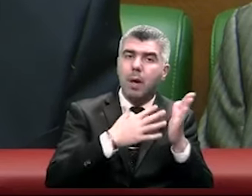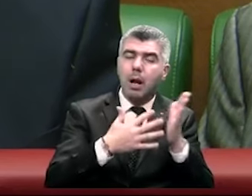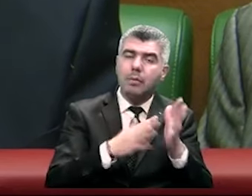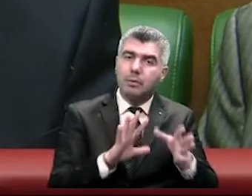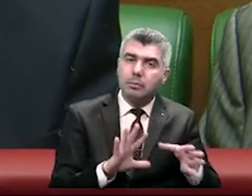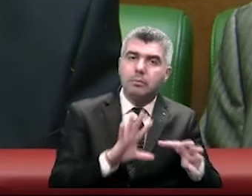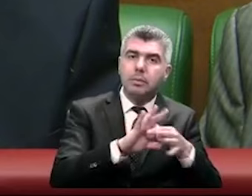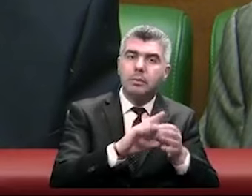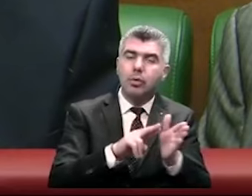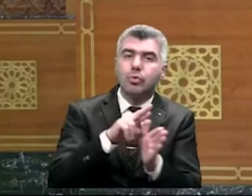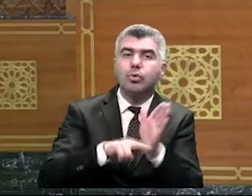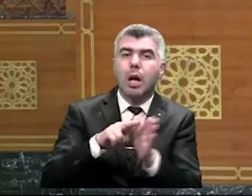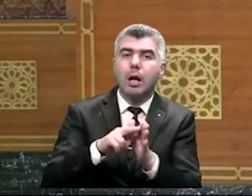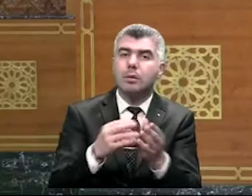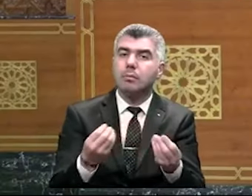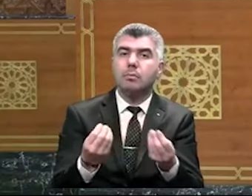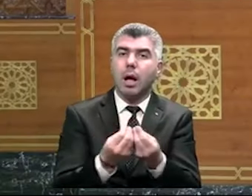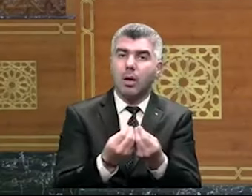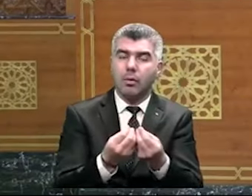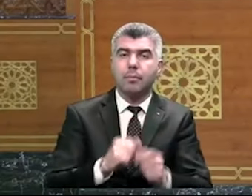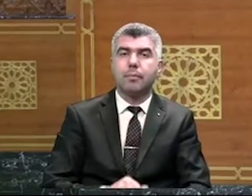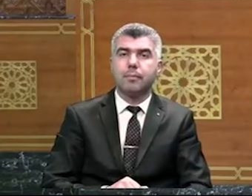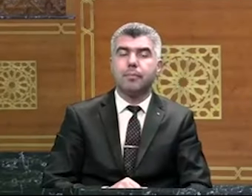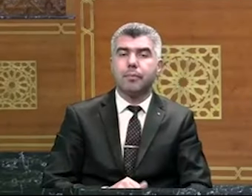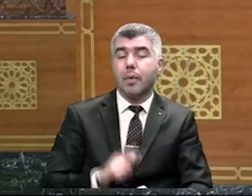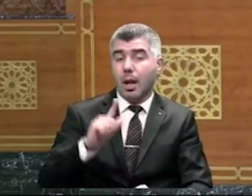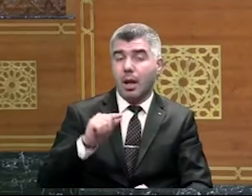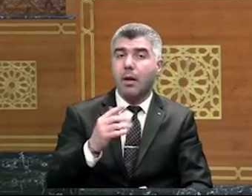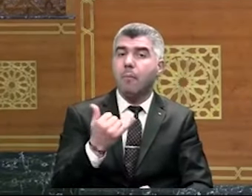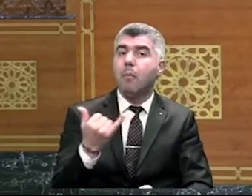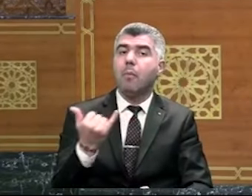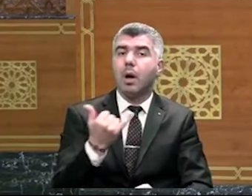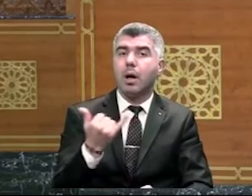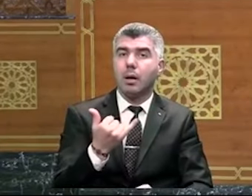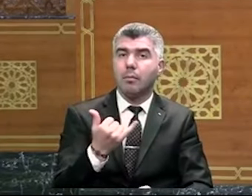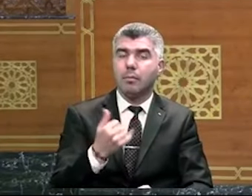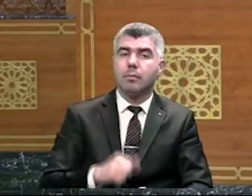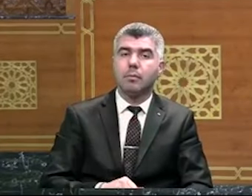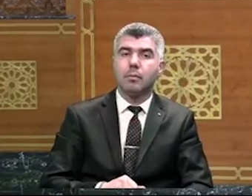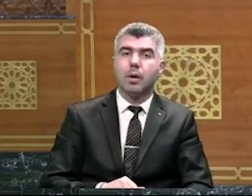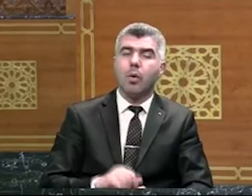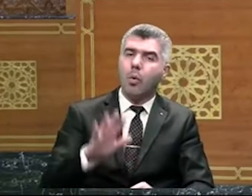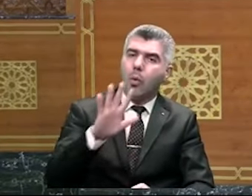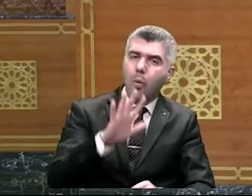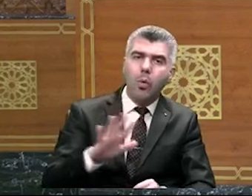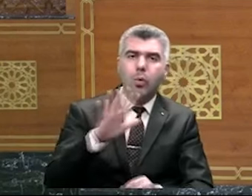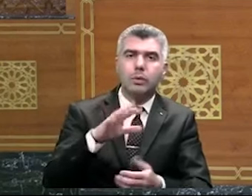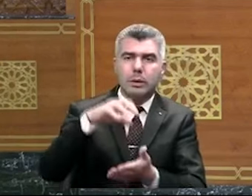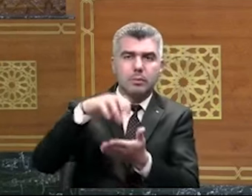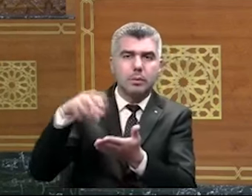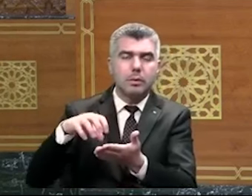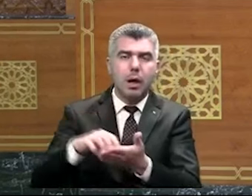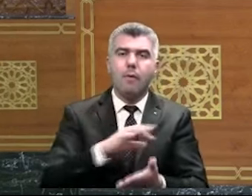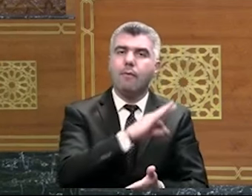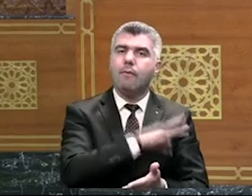مع الجهات وهنالك امر اساسي وهو كذلك ان تستفيد كل الاقاليم من